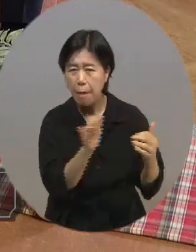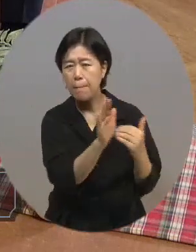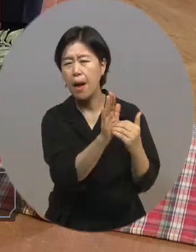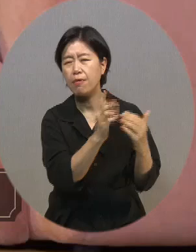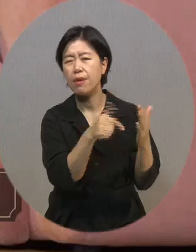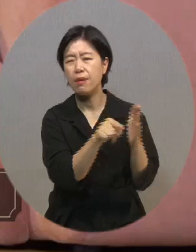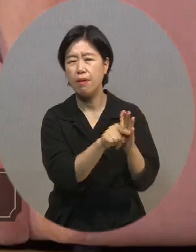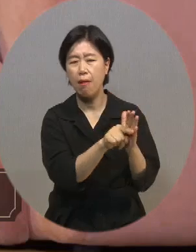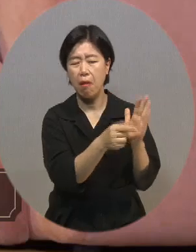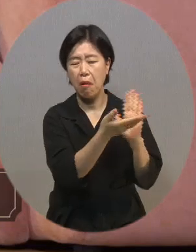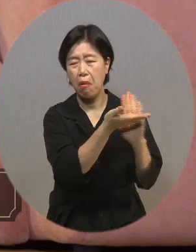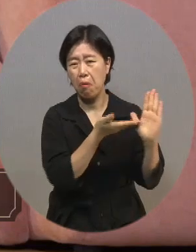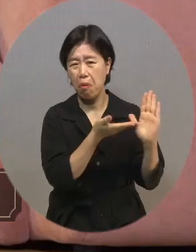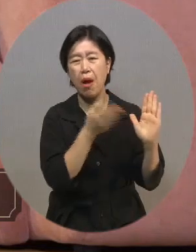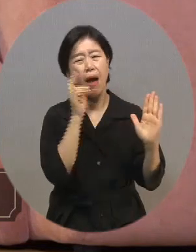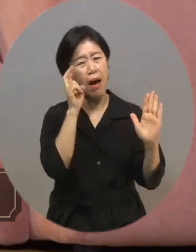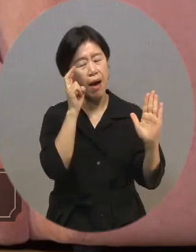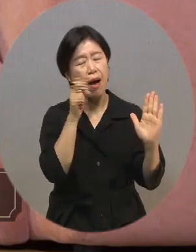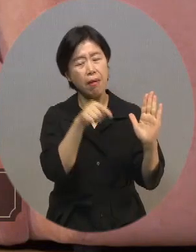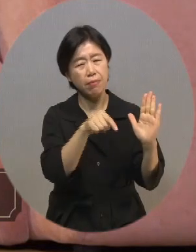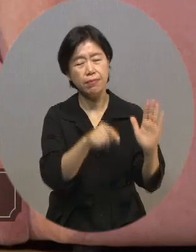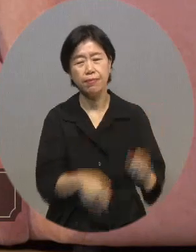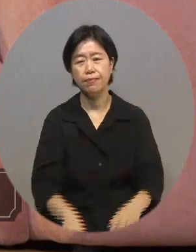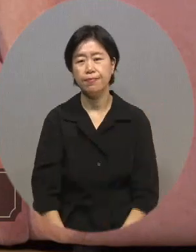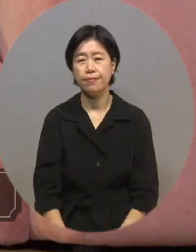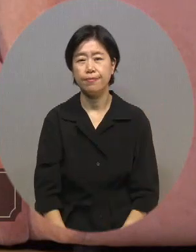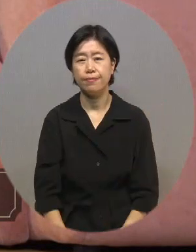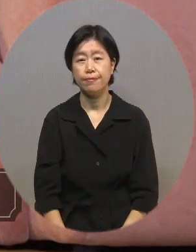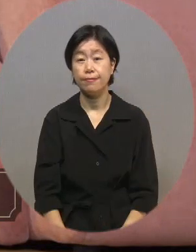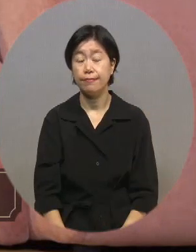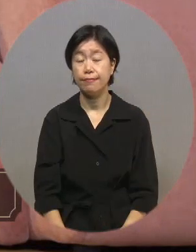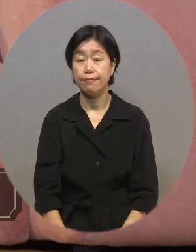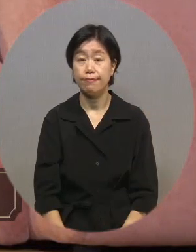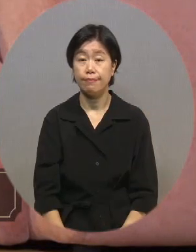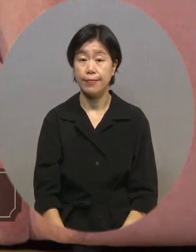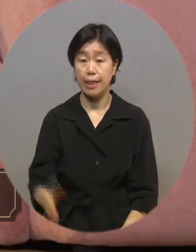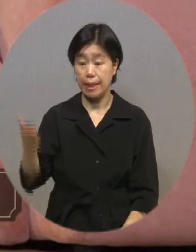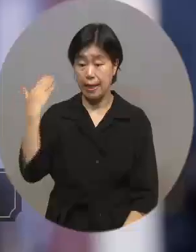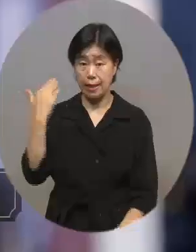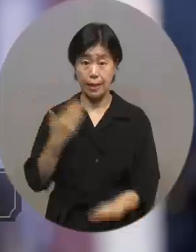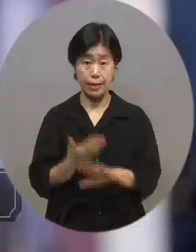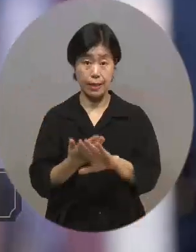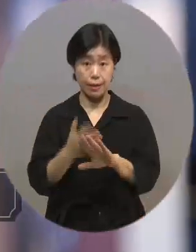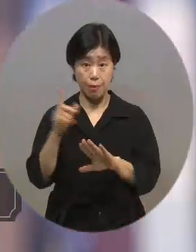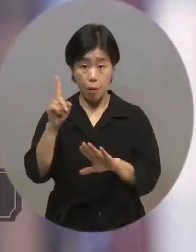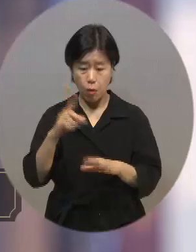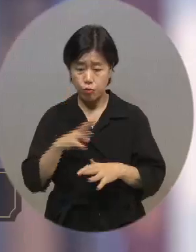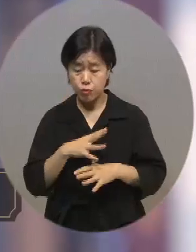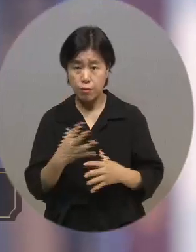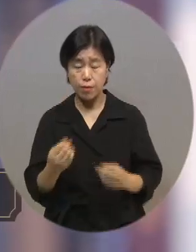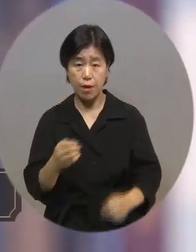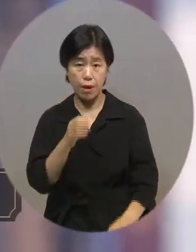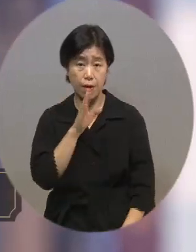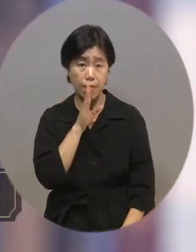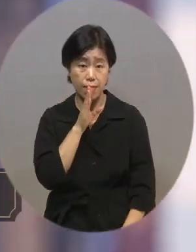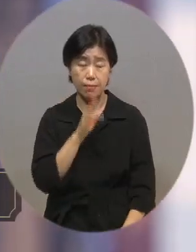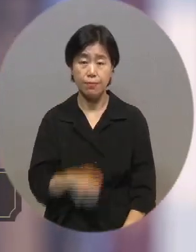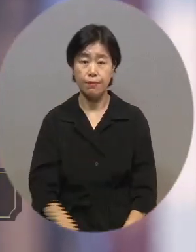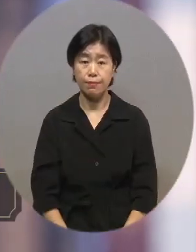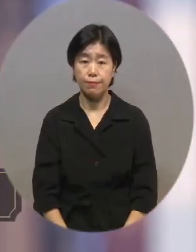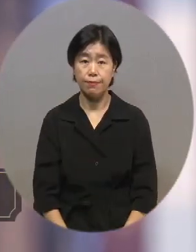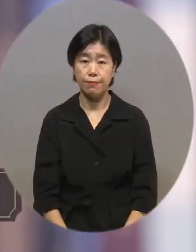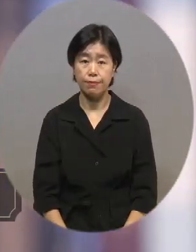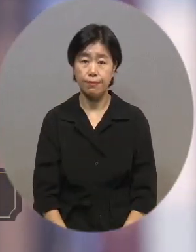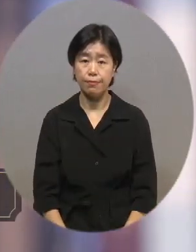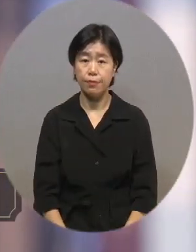있는 것 같아요. 그러니까 이전하고 조금 다른 게 실제로 북한이 도발할 수도 있겠구나라고 이제 두려움을 이렇게 갖고 있는 분들이 많거든요. 근데 어떻게